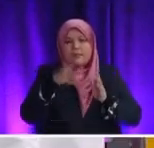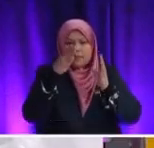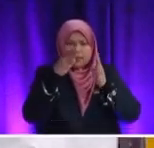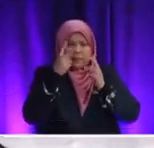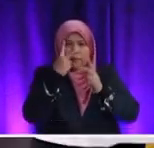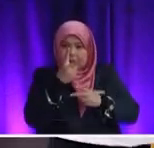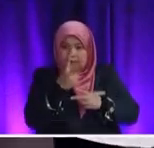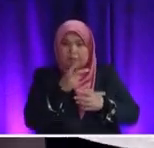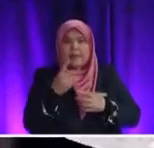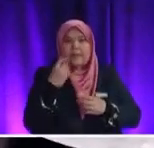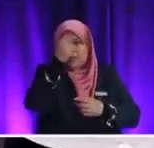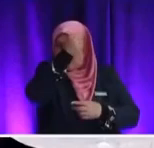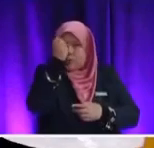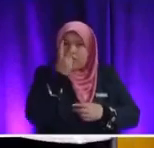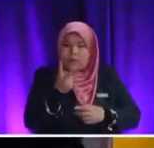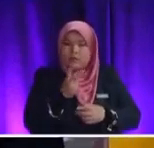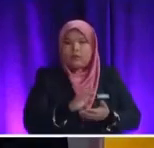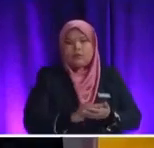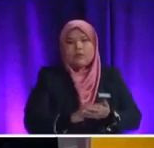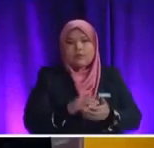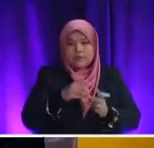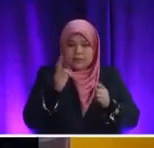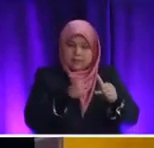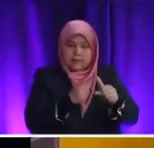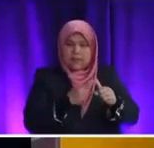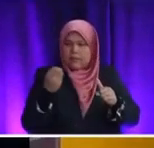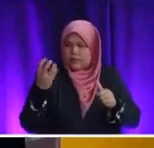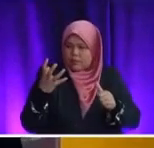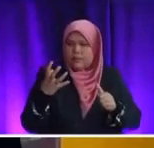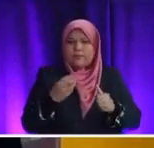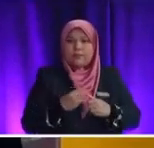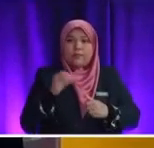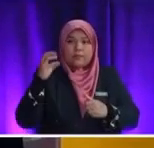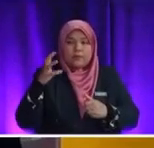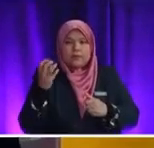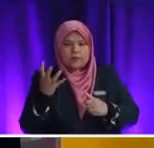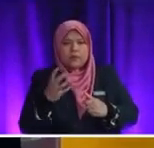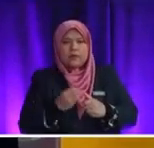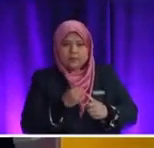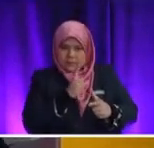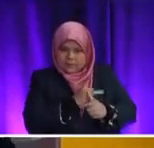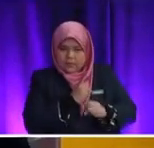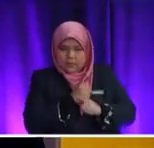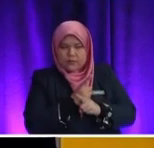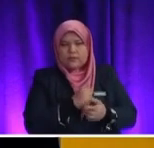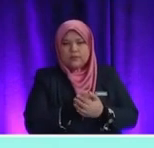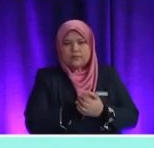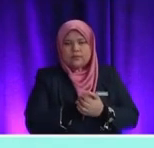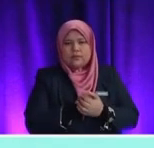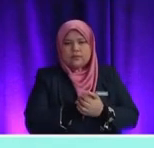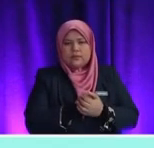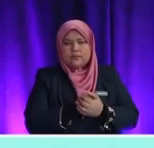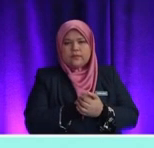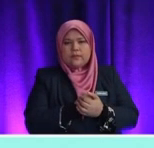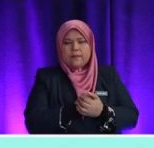shalihah tadi yaitu yang pertama Menthol menyala Oke Shop pemahatan yang pertama betul ah ah betul itu menyala sampai kamu